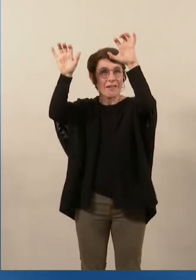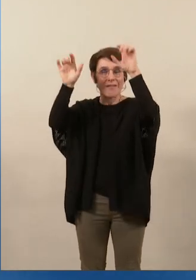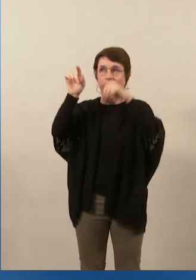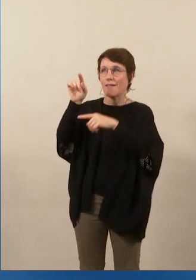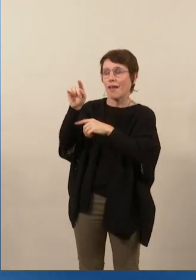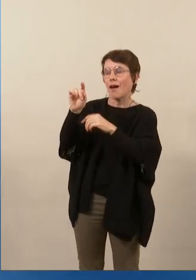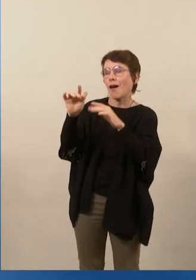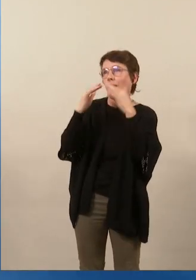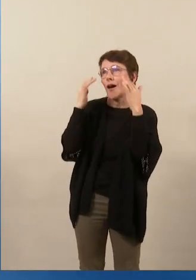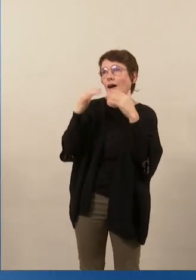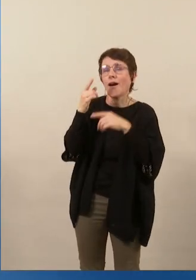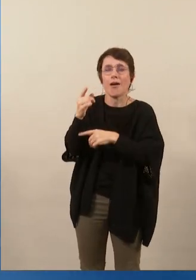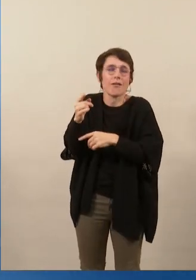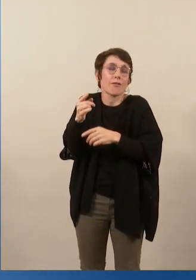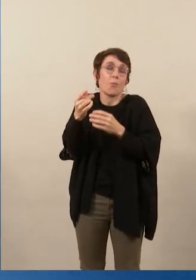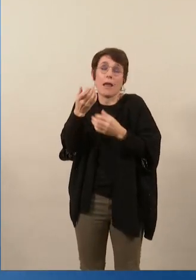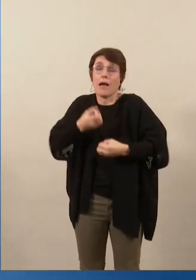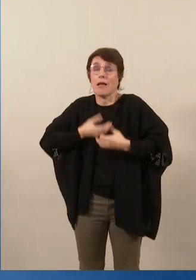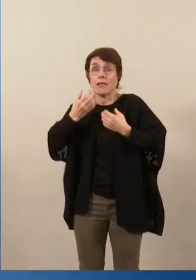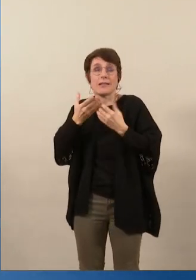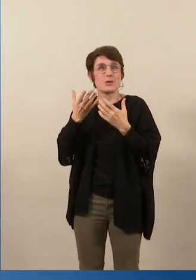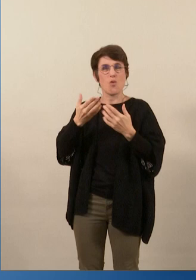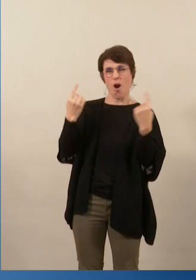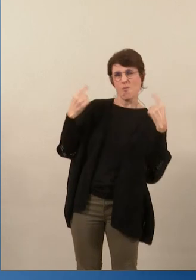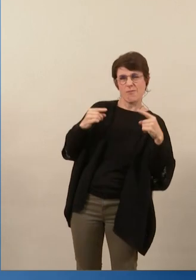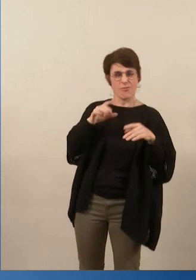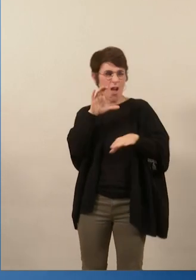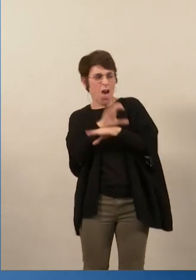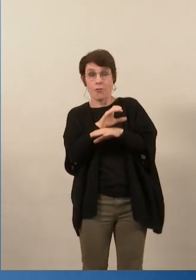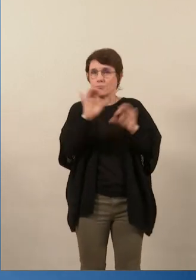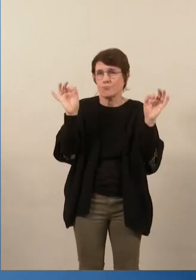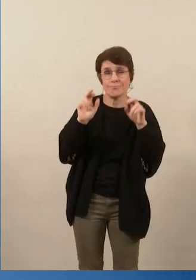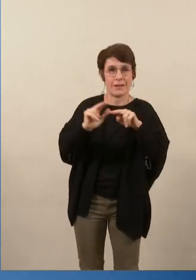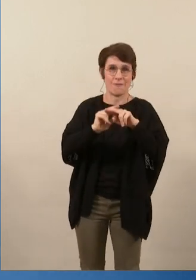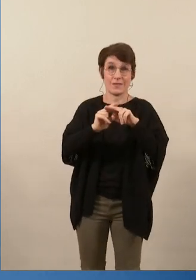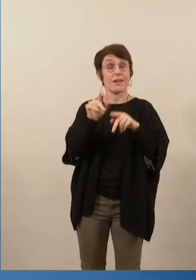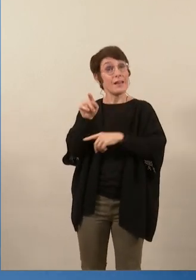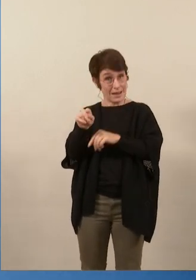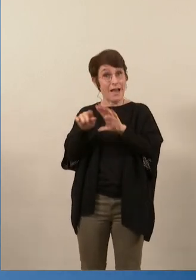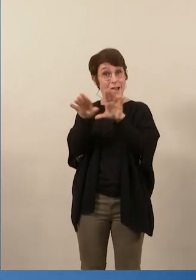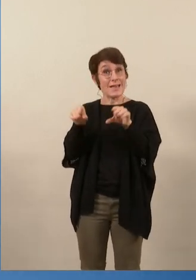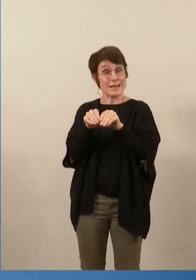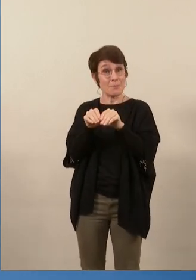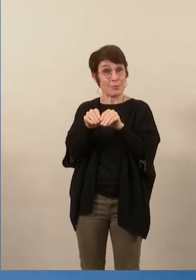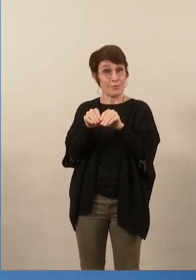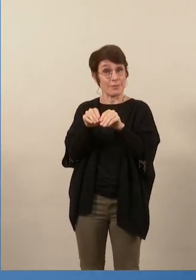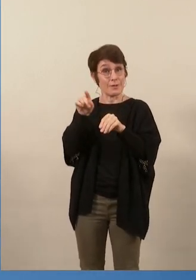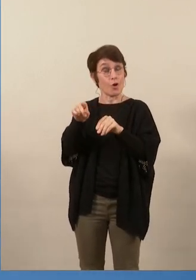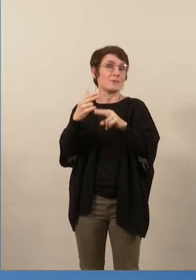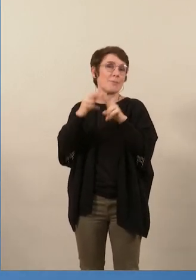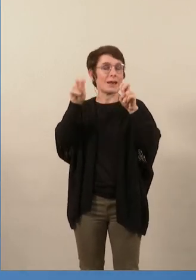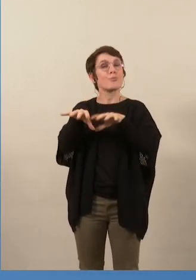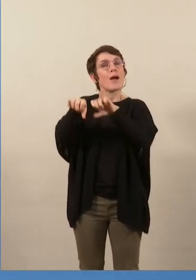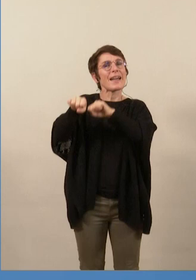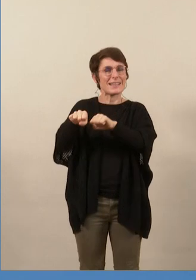de haine que nous entendons ici et là et je salue l'équipe de résistance climbing qui est le film lauréa